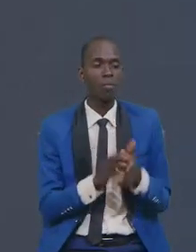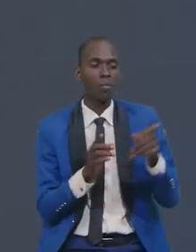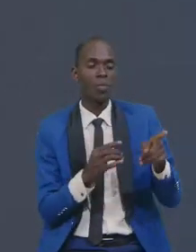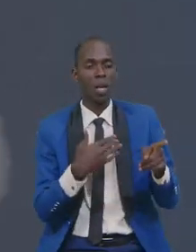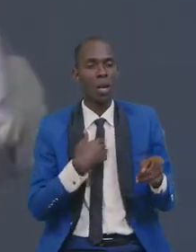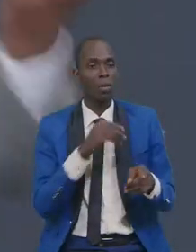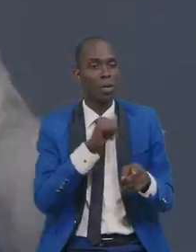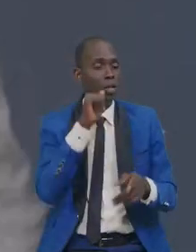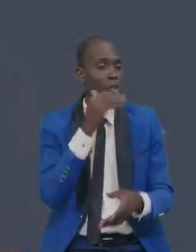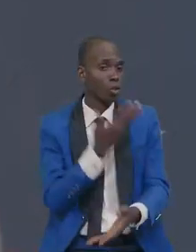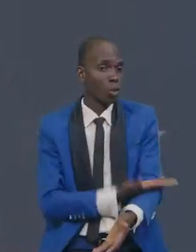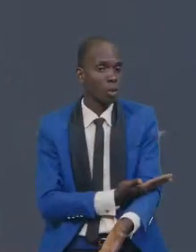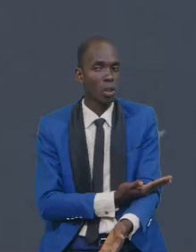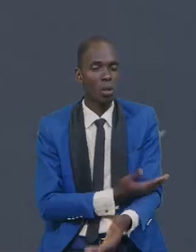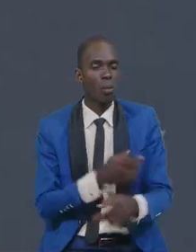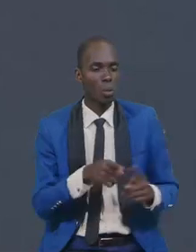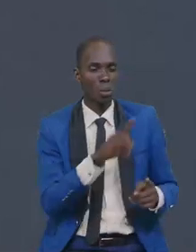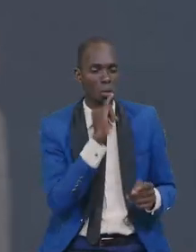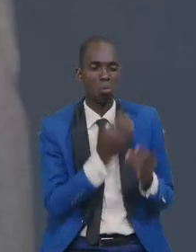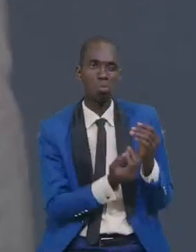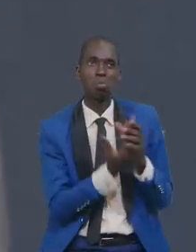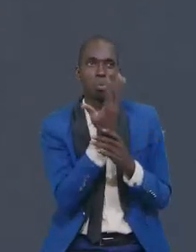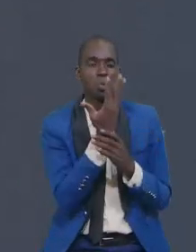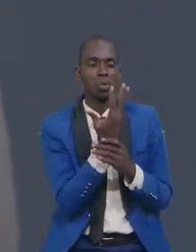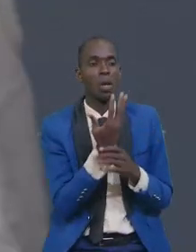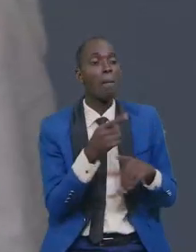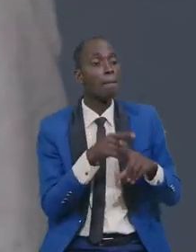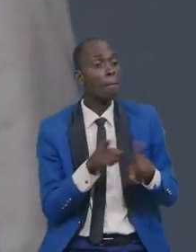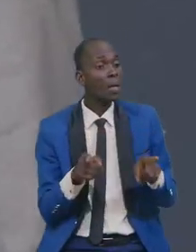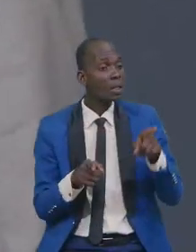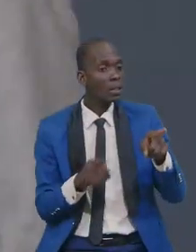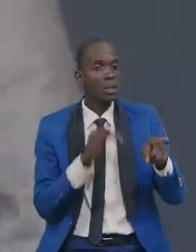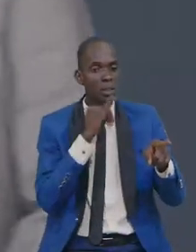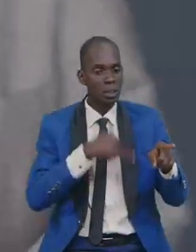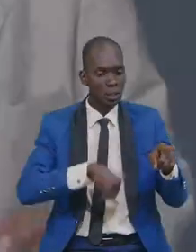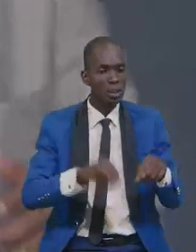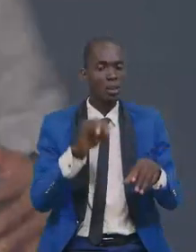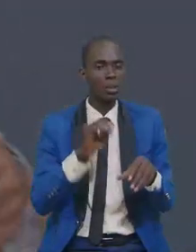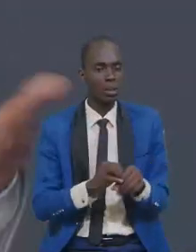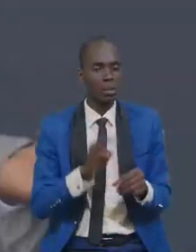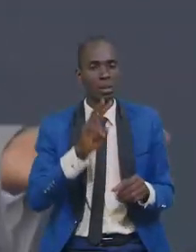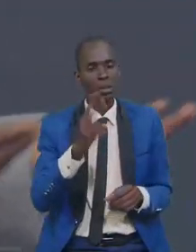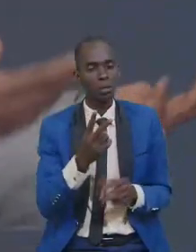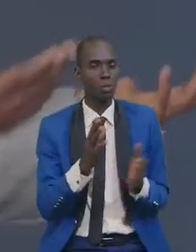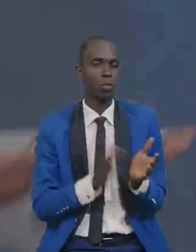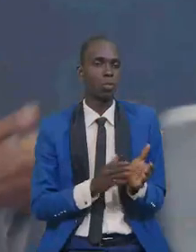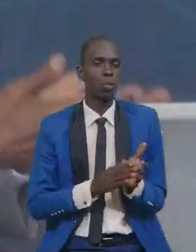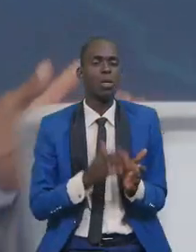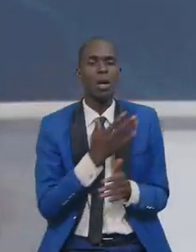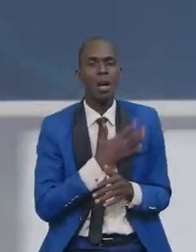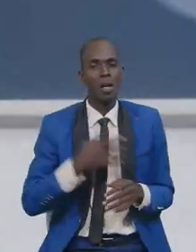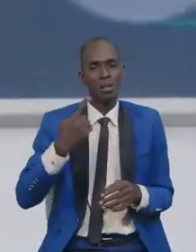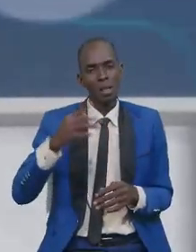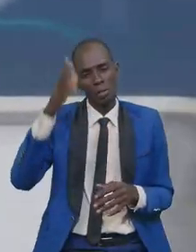ont une fille. Une fille. Et elle est grande. Mais elle est encore à l'école. Et